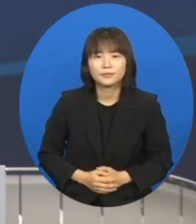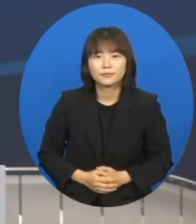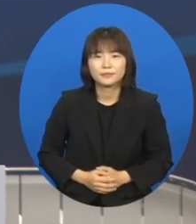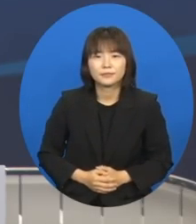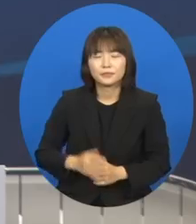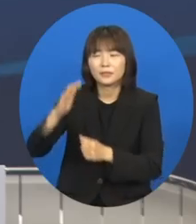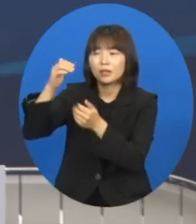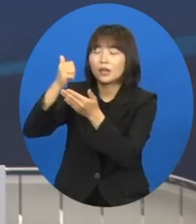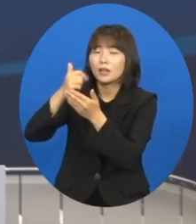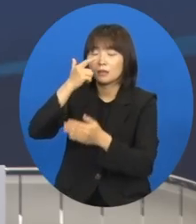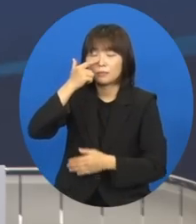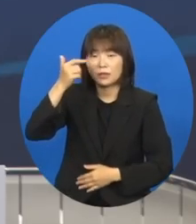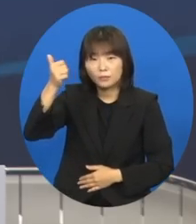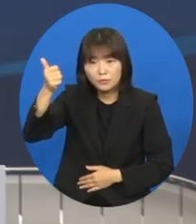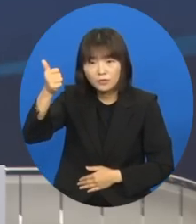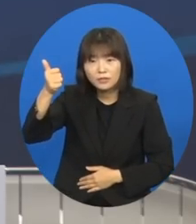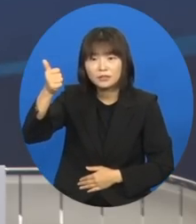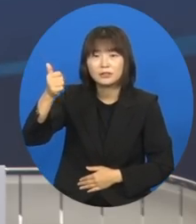하나님 아버지